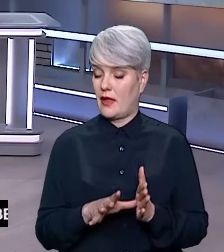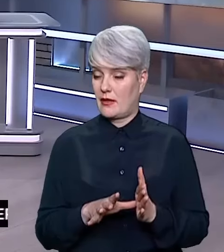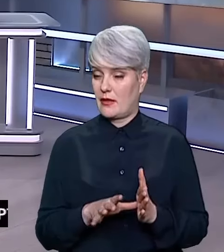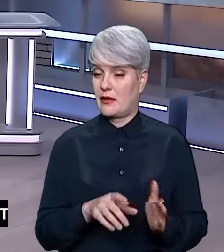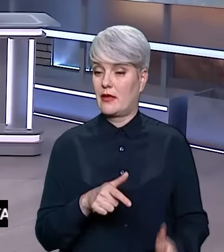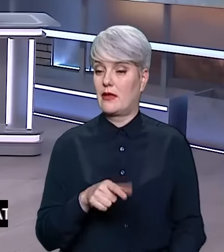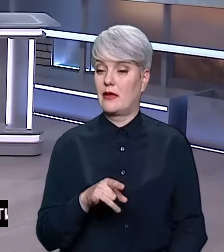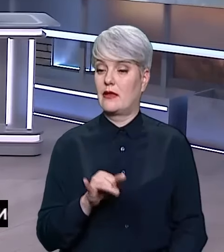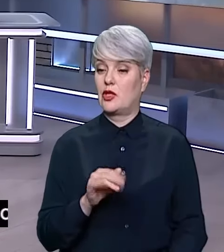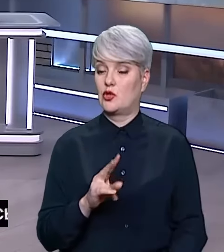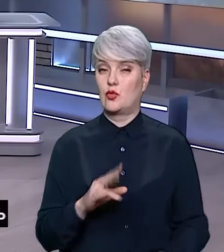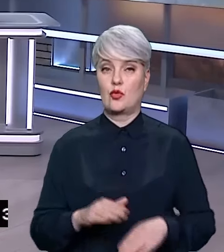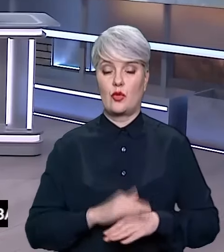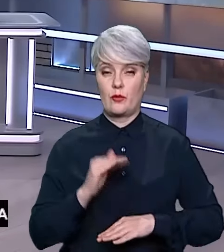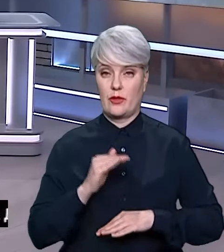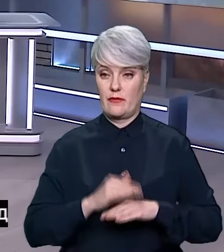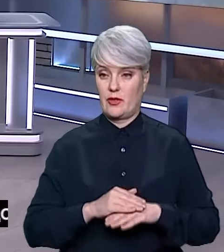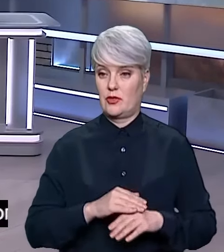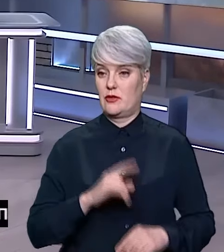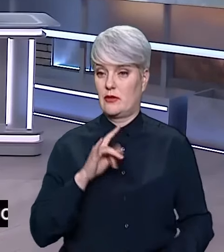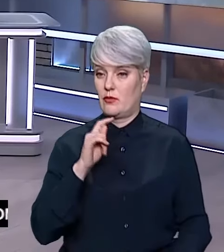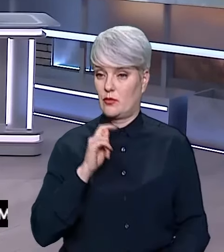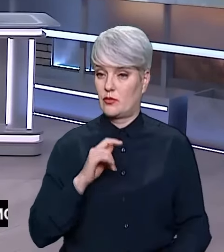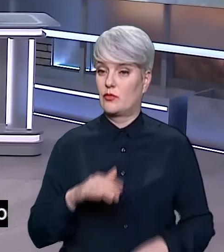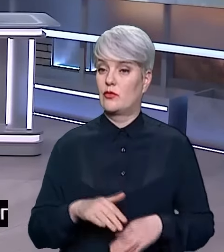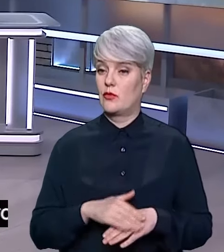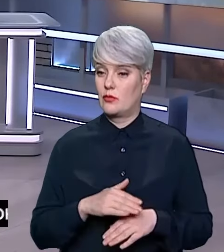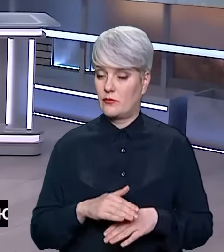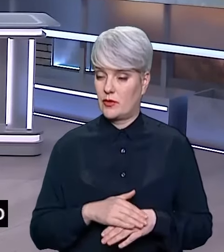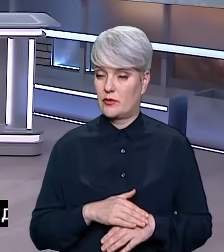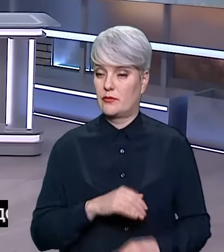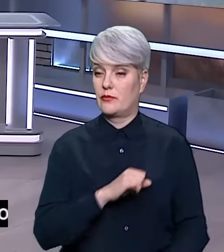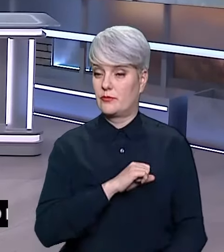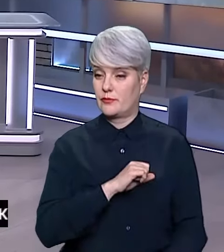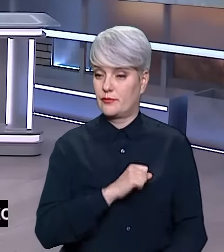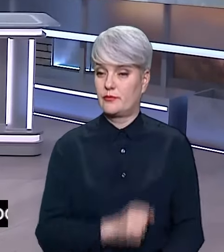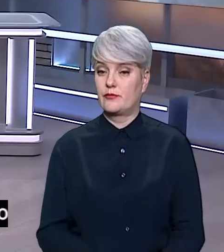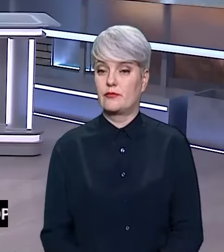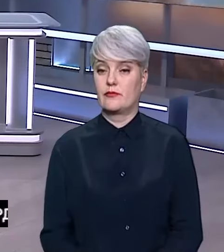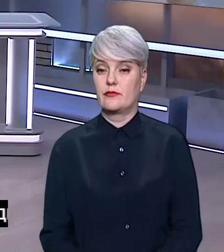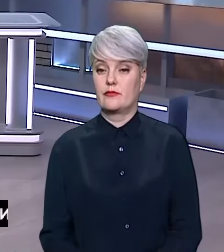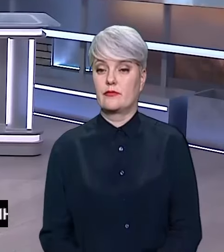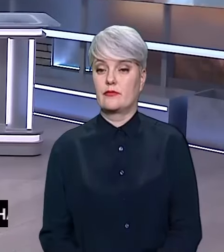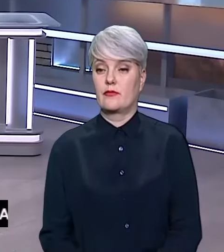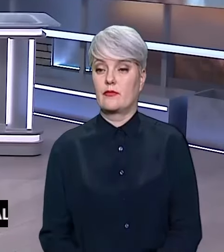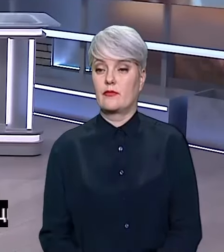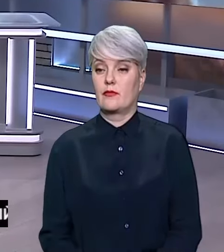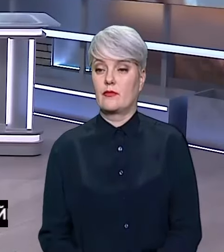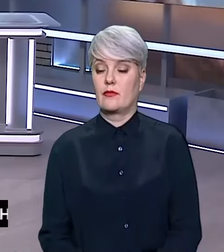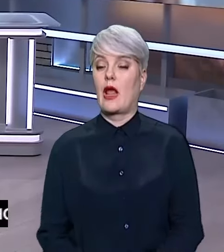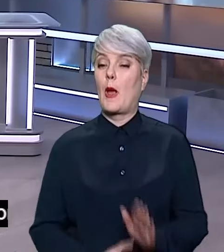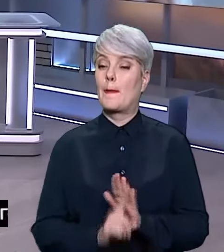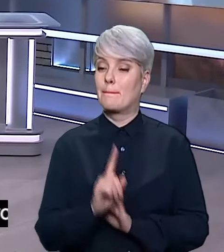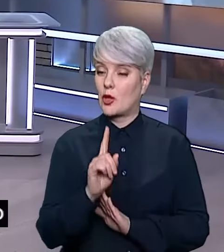добрий вечір, слава Україні. Тож, пані Світлано. Добрий вечір, Герой. Тож, пані Світлано,